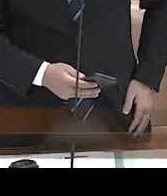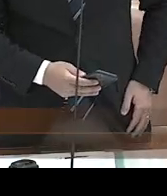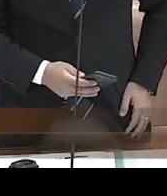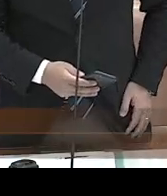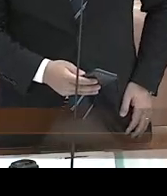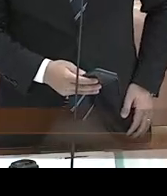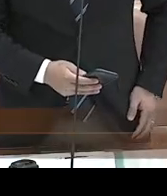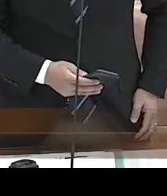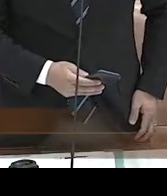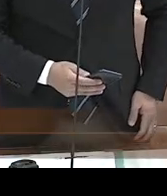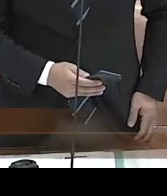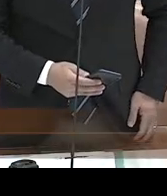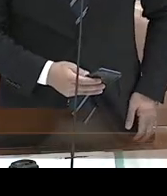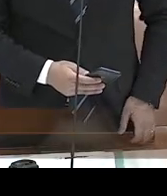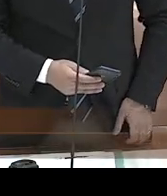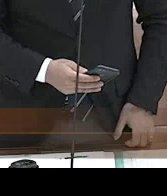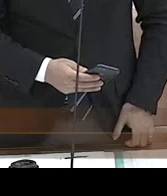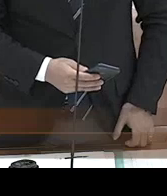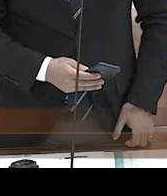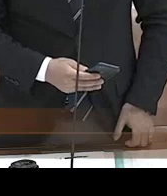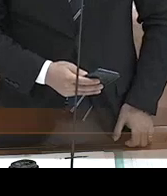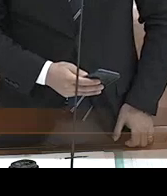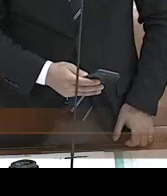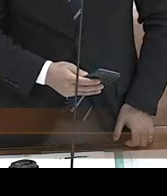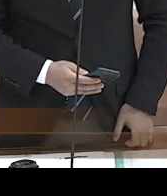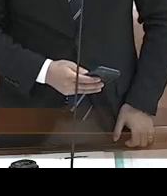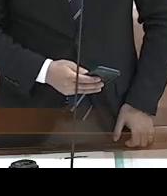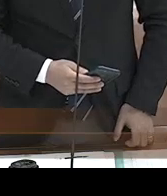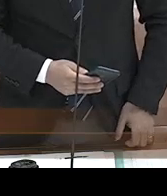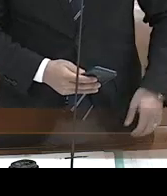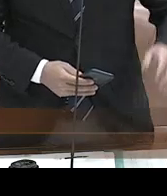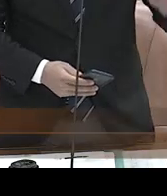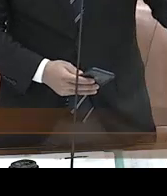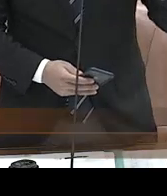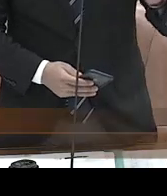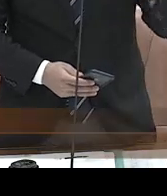感谢你有听到百万年轻人的心声啦。 谢谢。